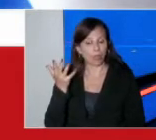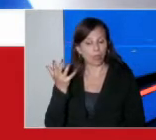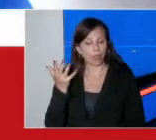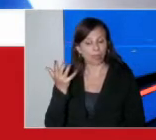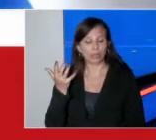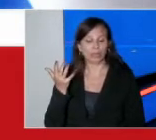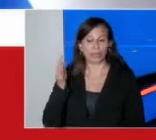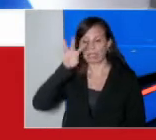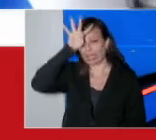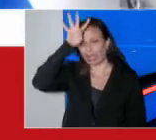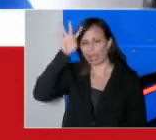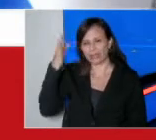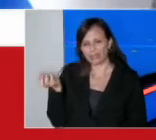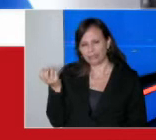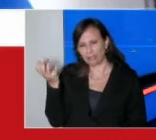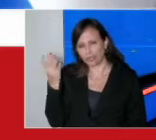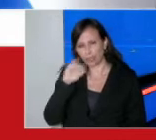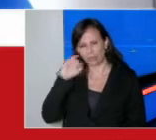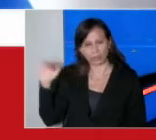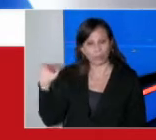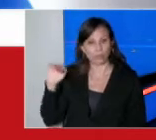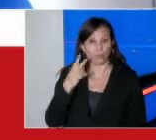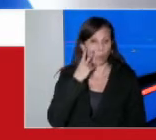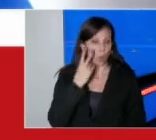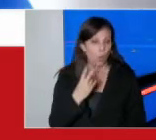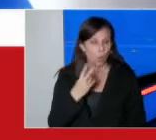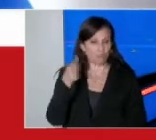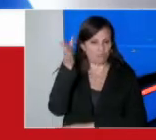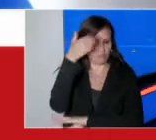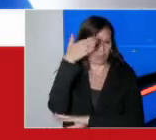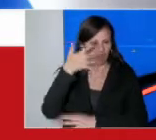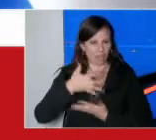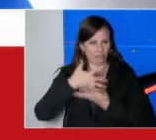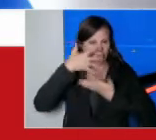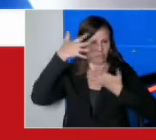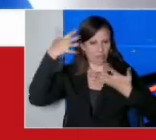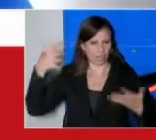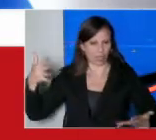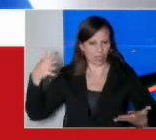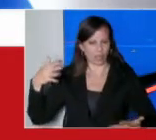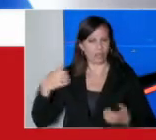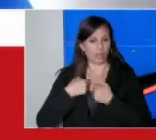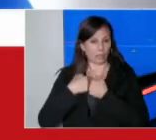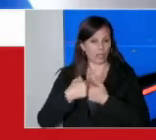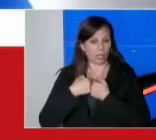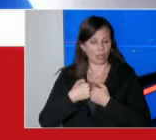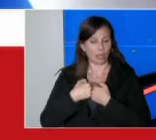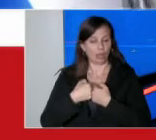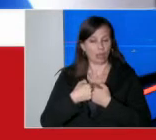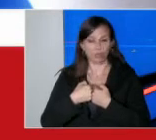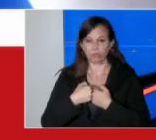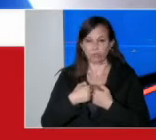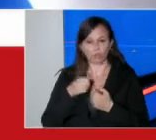תזיזו אותו, אנחנו, יש לנו פה מעצמה הולכת וגדלה, הולכת ומתעצמת, היא מאתגרת אותנו בכל פינה של